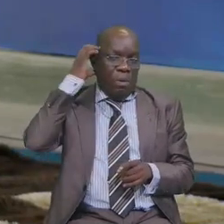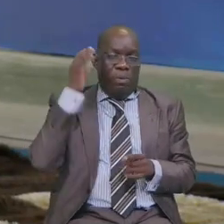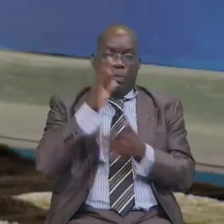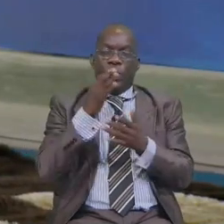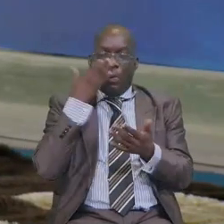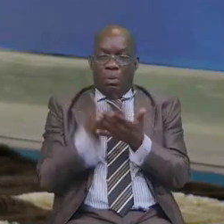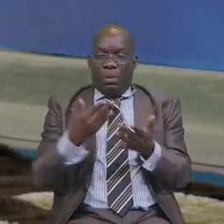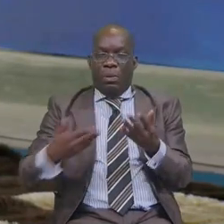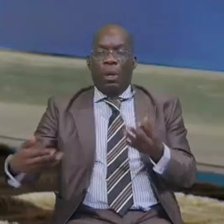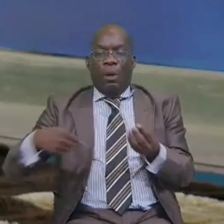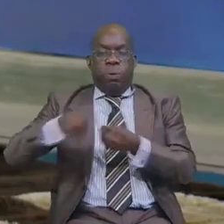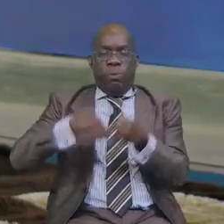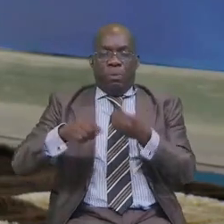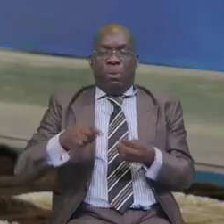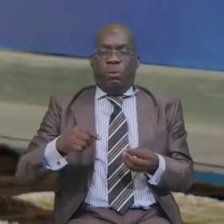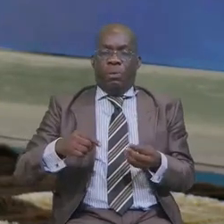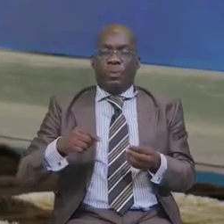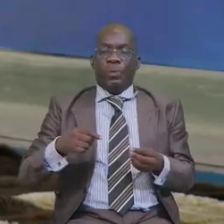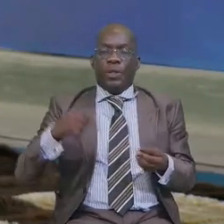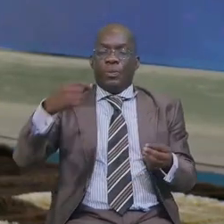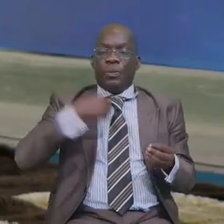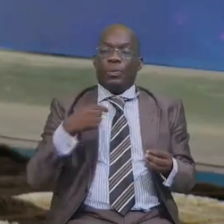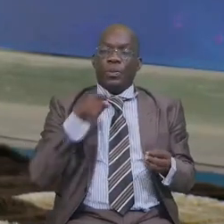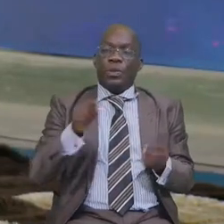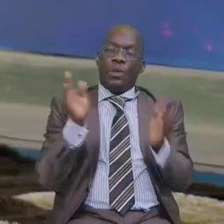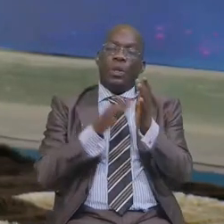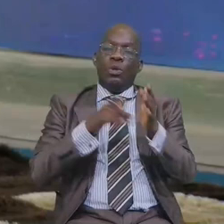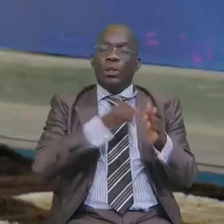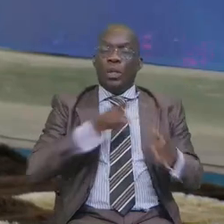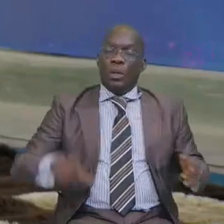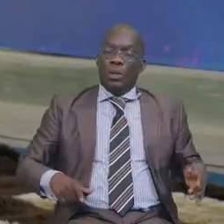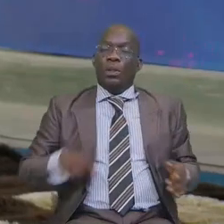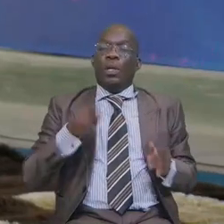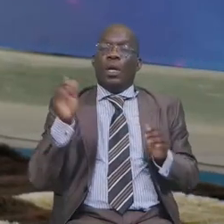loue Dieu et tout le monde se concentre à faire l'œuvre